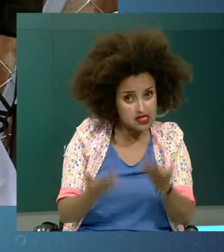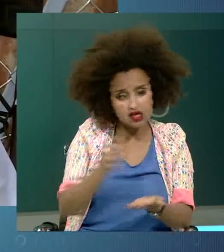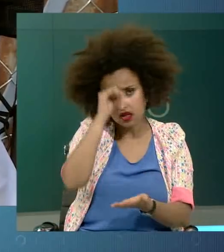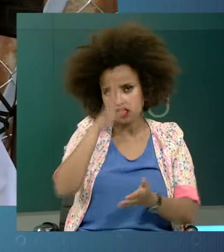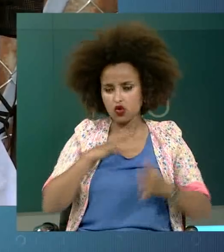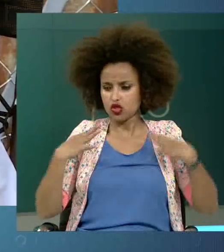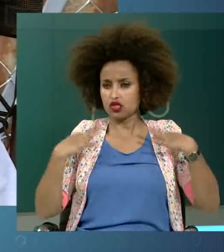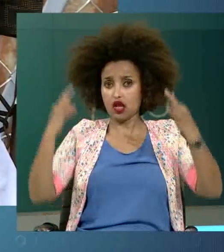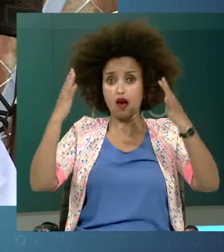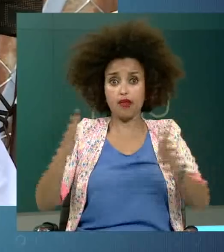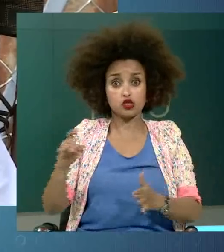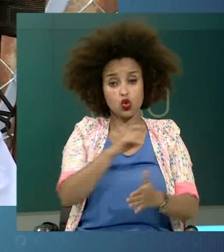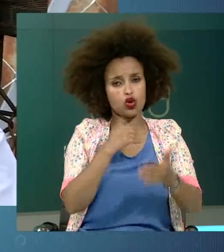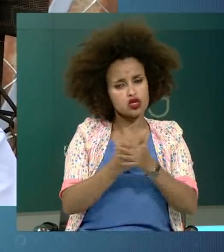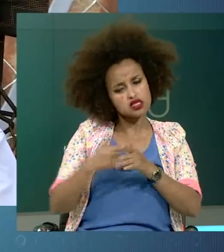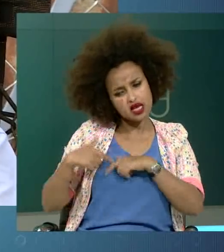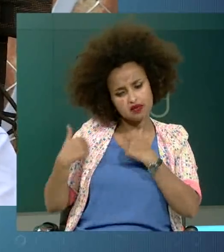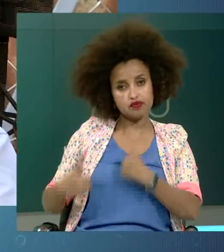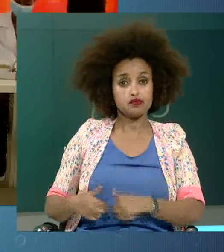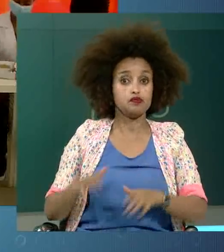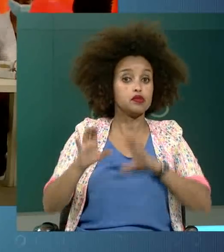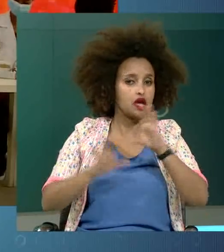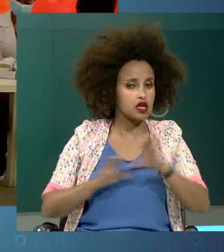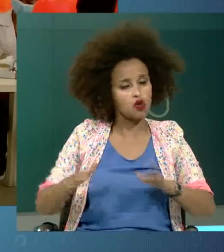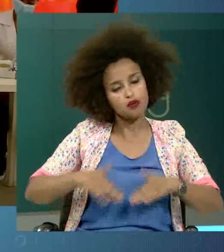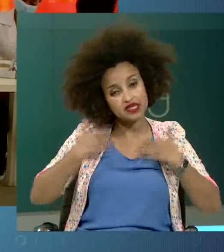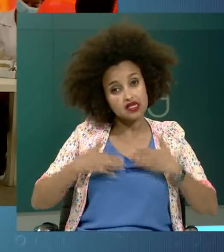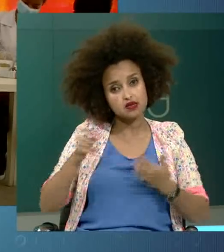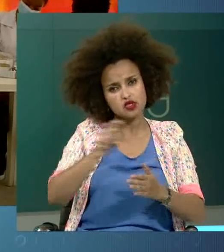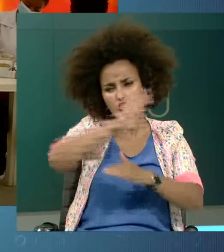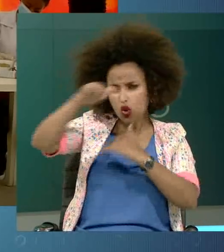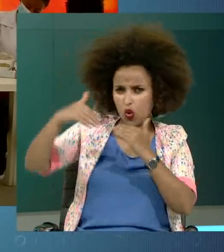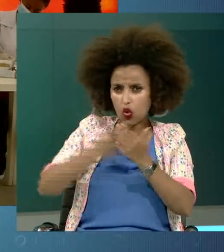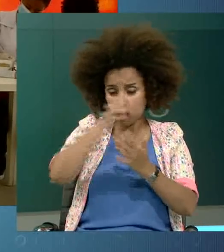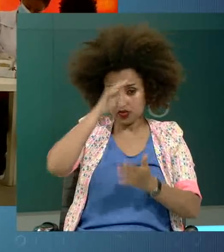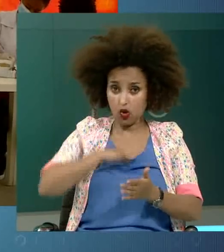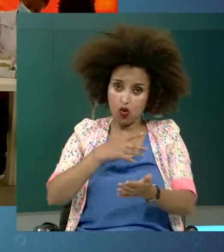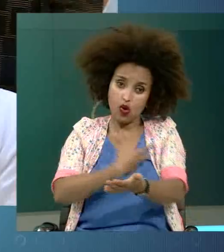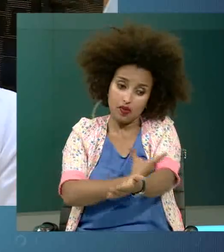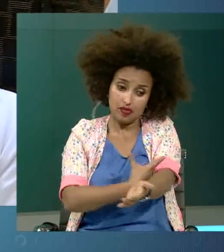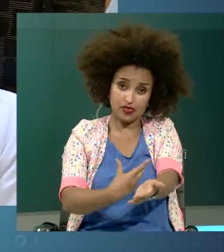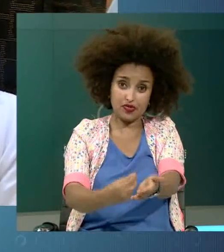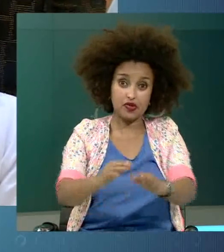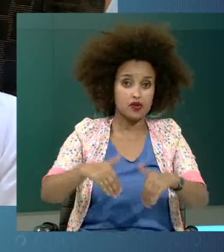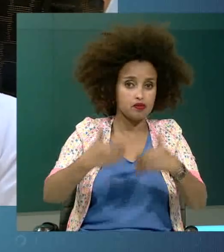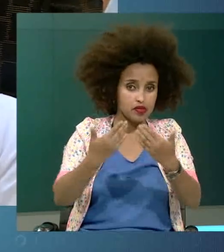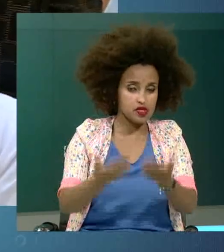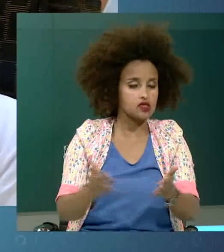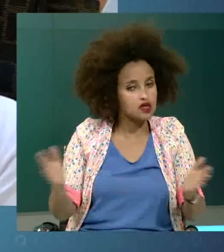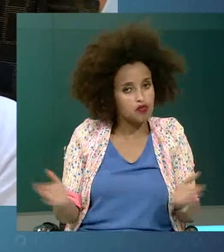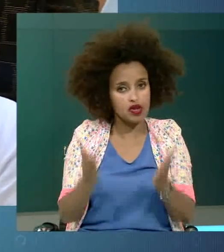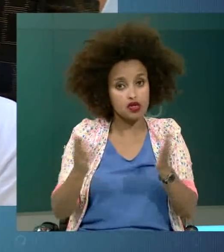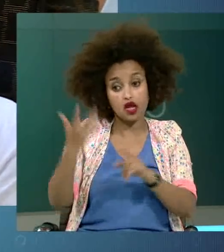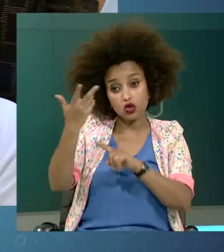ህይወት የሚያተርፍ ስለሆነ ከልብ መታረጉ የምትደሰትበትም ነገር ስለሆነ ያው ሁሉም ሰው ቢለግስ ይበረታታል ከለገሰ 3 ወር